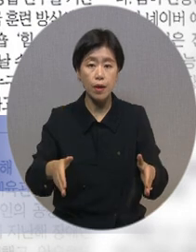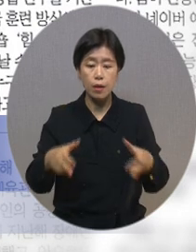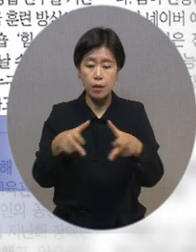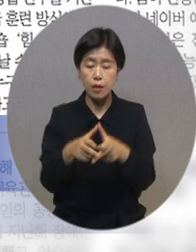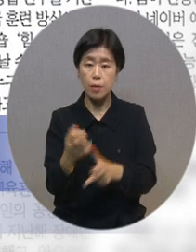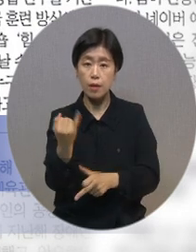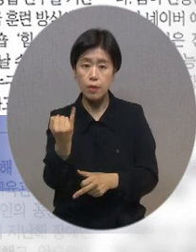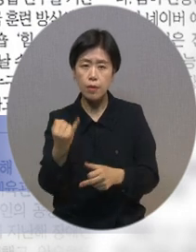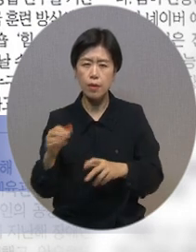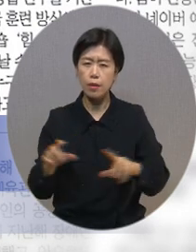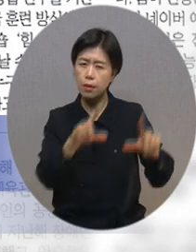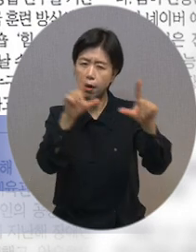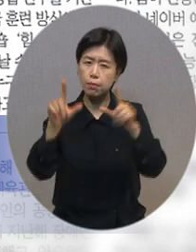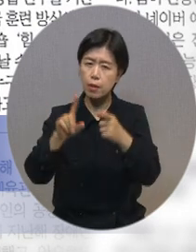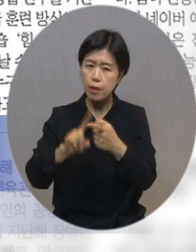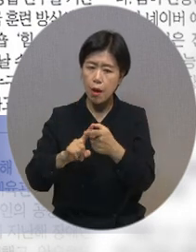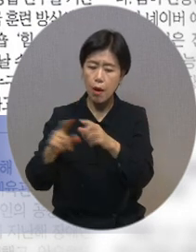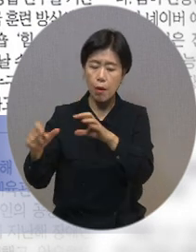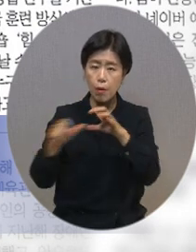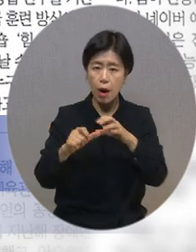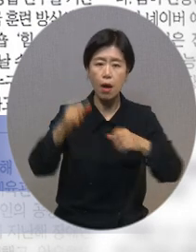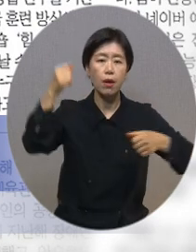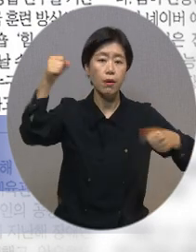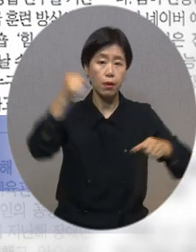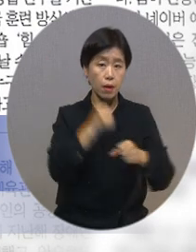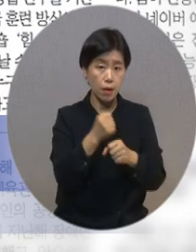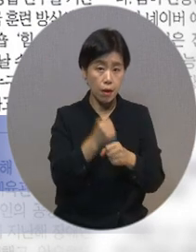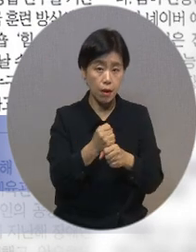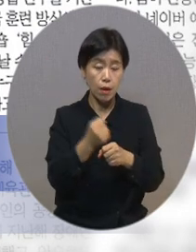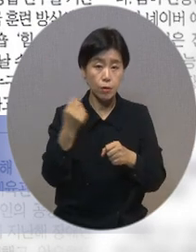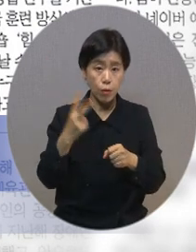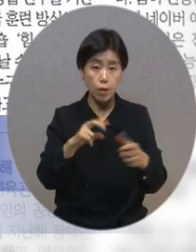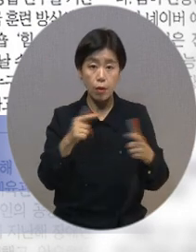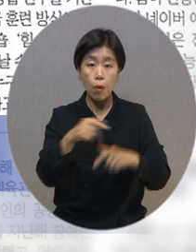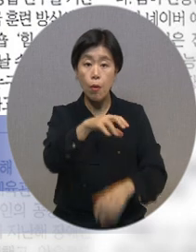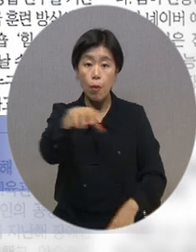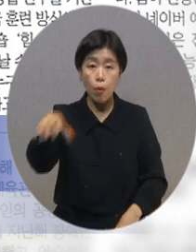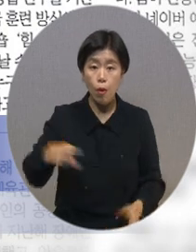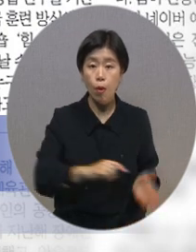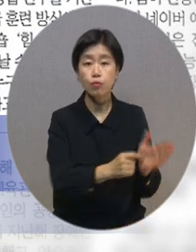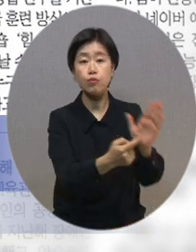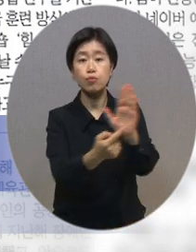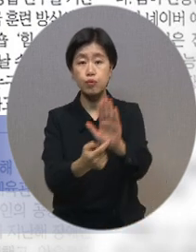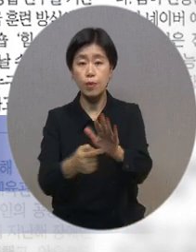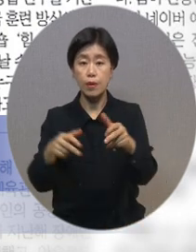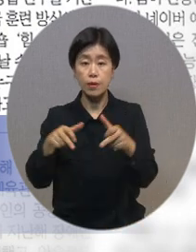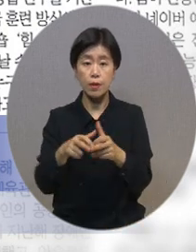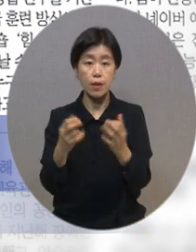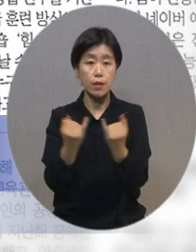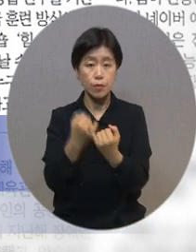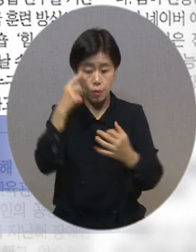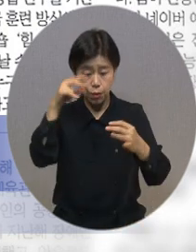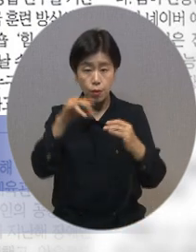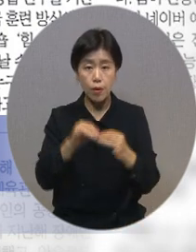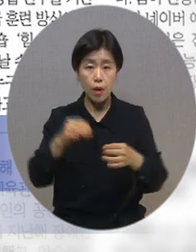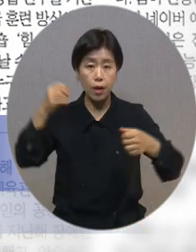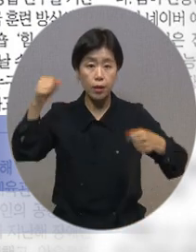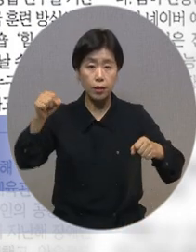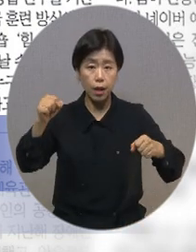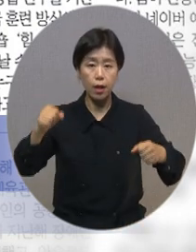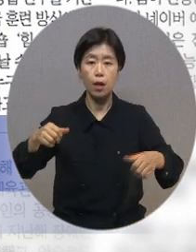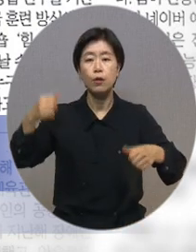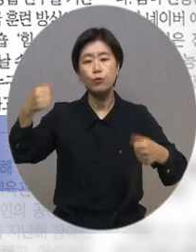현실을 영국으로 만들고 무대와 무대 아닌 곳에서 공연하는 단체 장애 여성 공감 극단